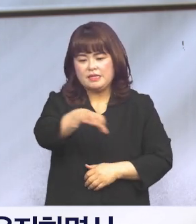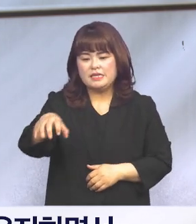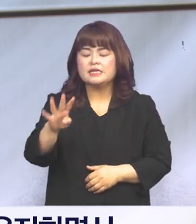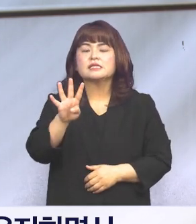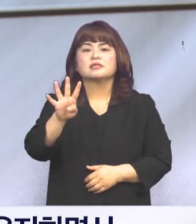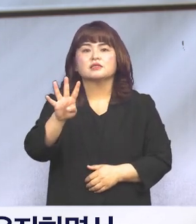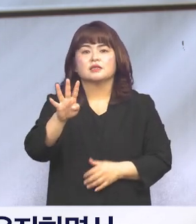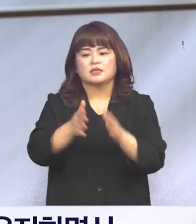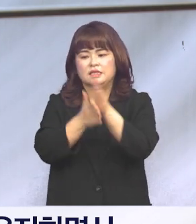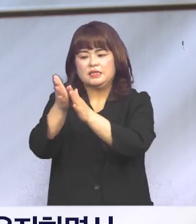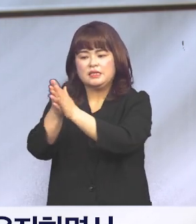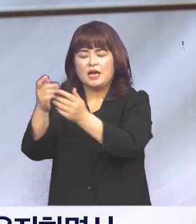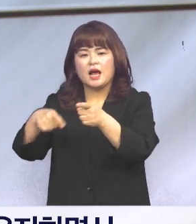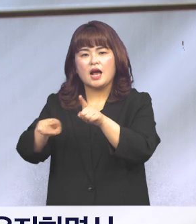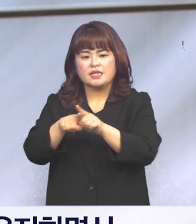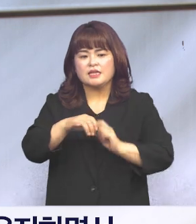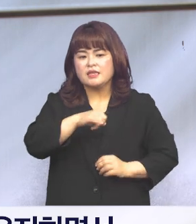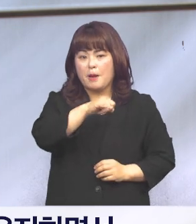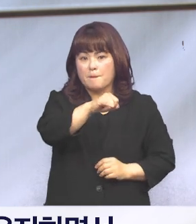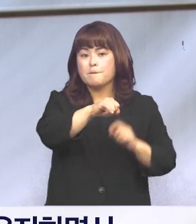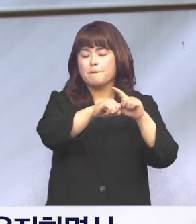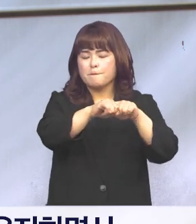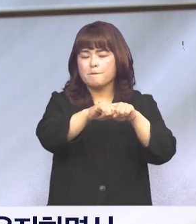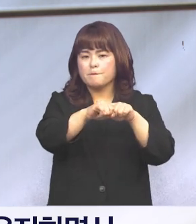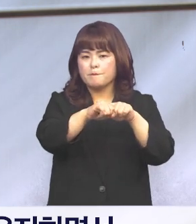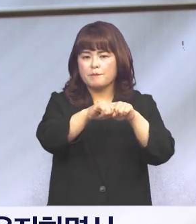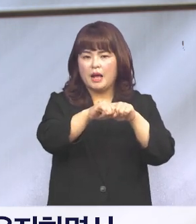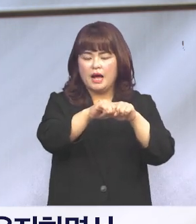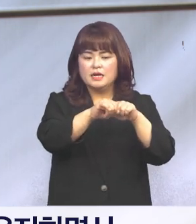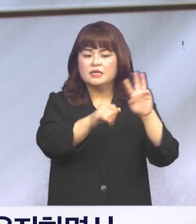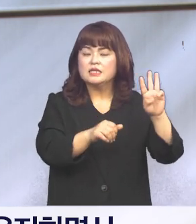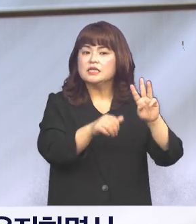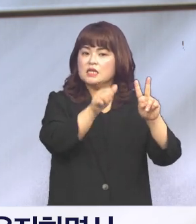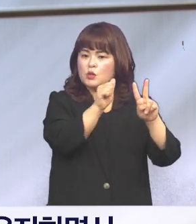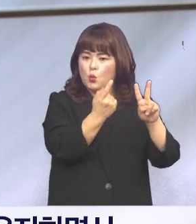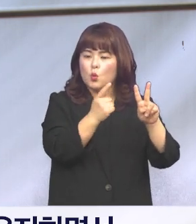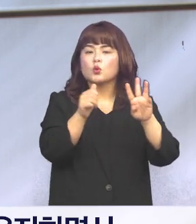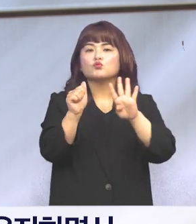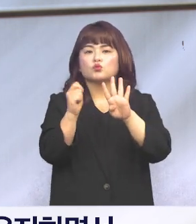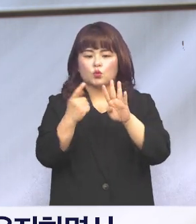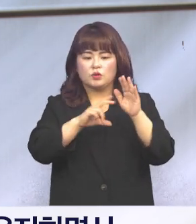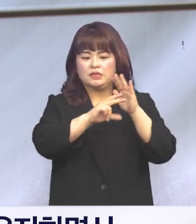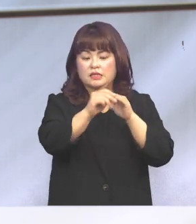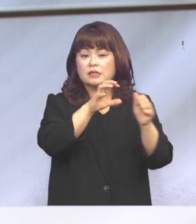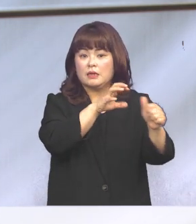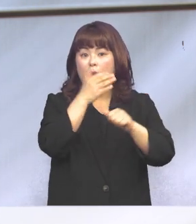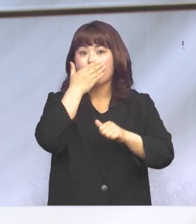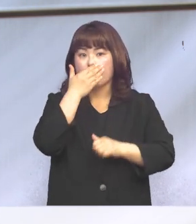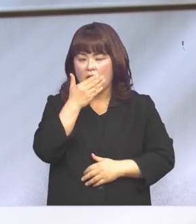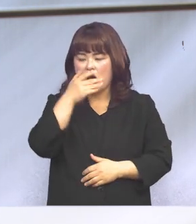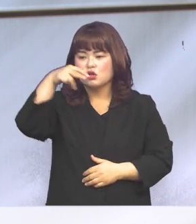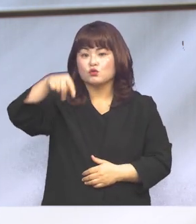4개도시 시민들이 잠실에서는 지하철 2호선, 9호선을 이용을 하고